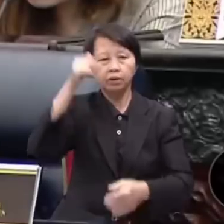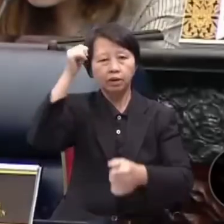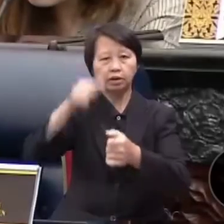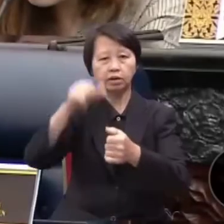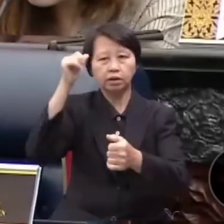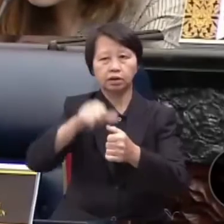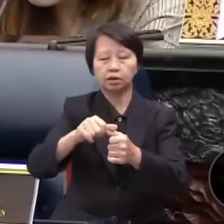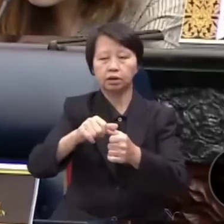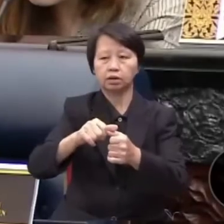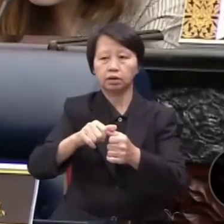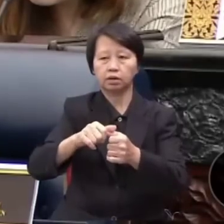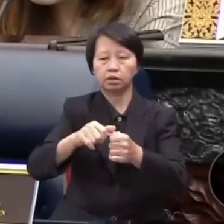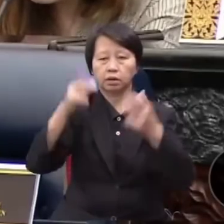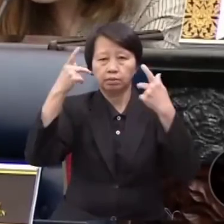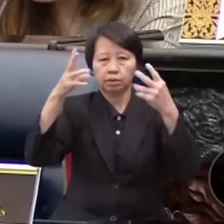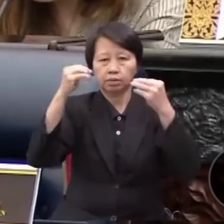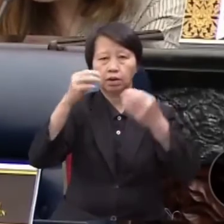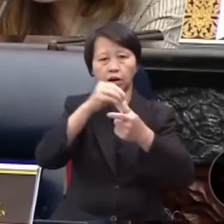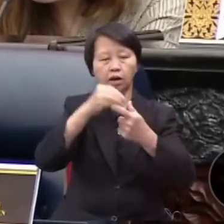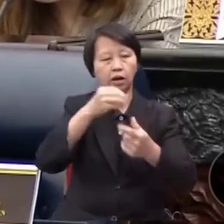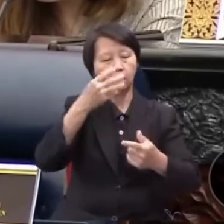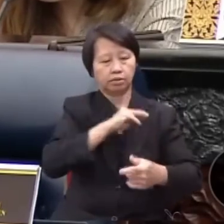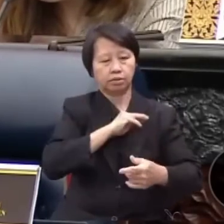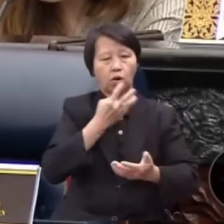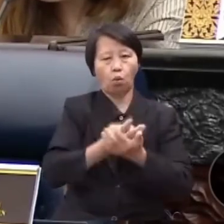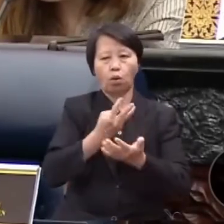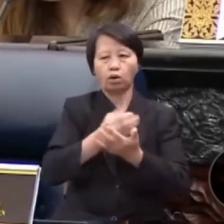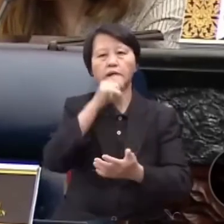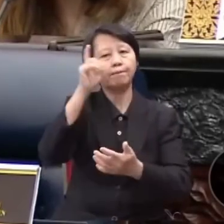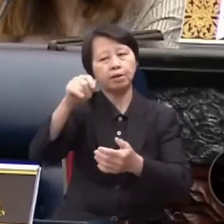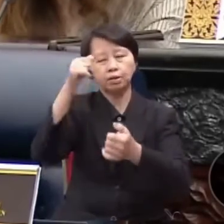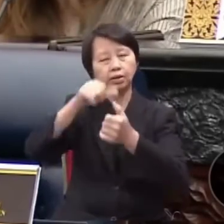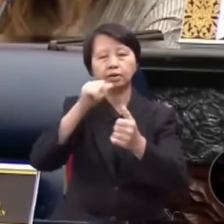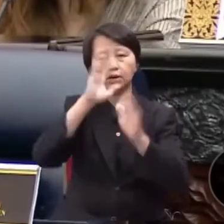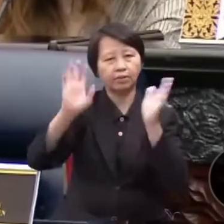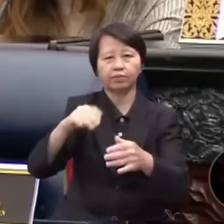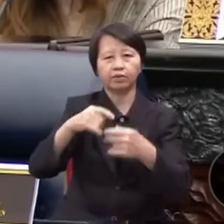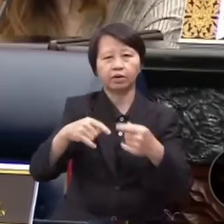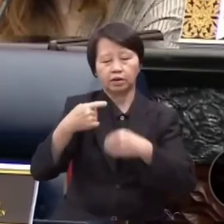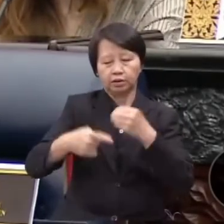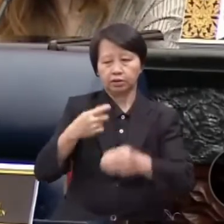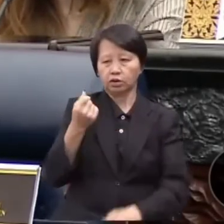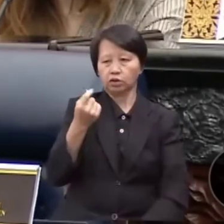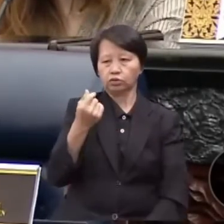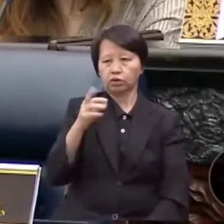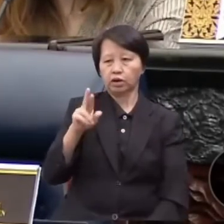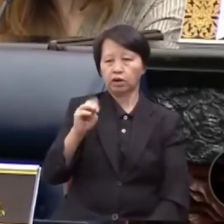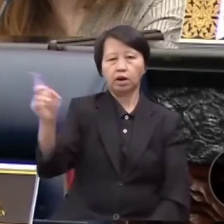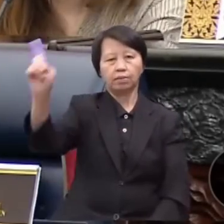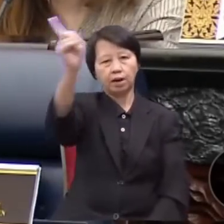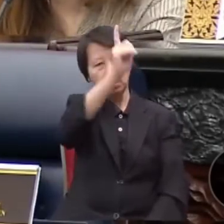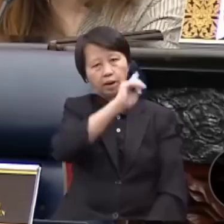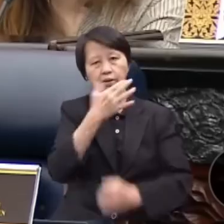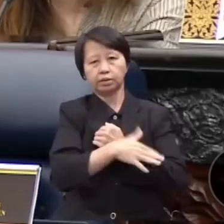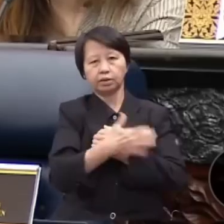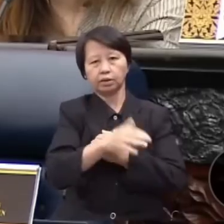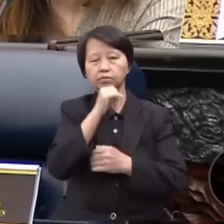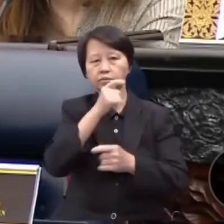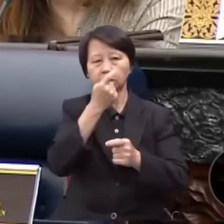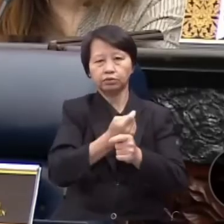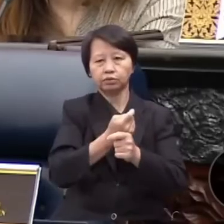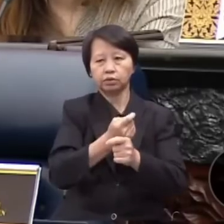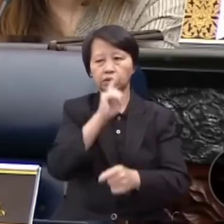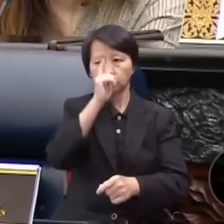mengingatkan Menteri, Perdana Menteri atau Menteri Kewangan tentang nilai mata wang mana-mana negara tidak hanya